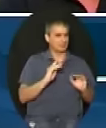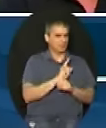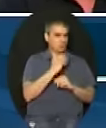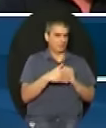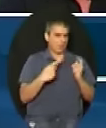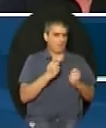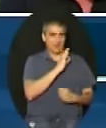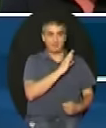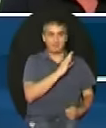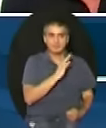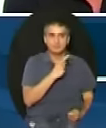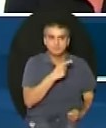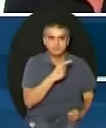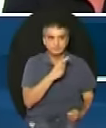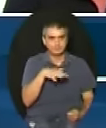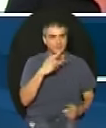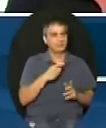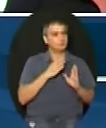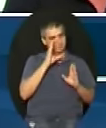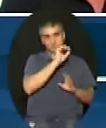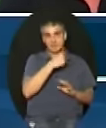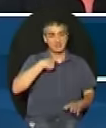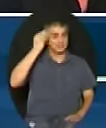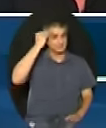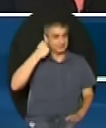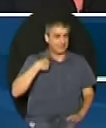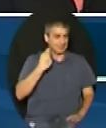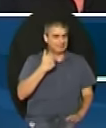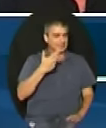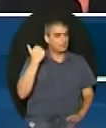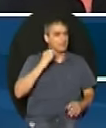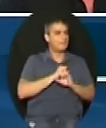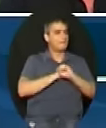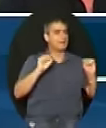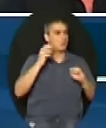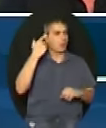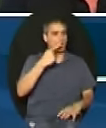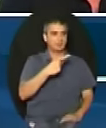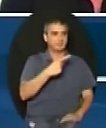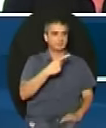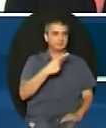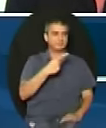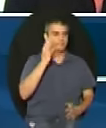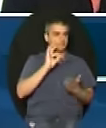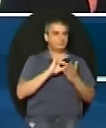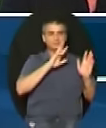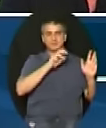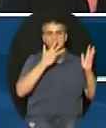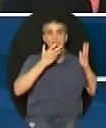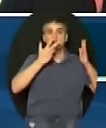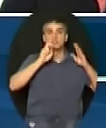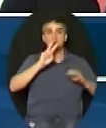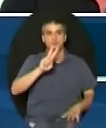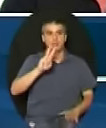במהלך הקמפיין שלו, אבל זה הולך להיות הקו. לי זה קצת מזכיר את הפיגוע שקרה ב-1992